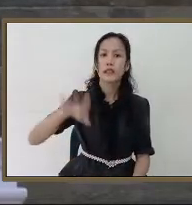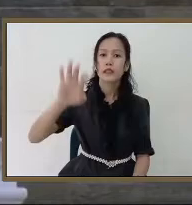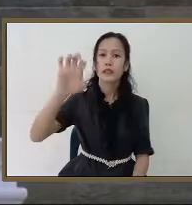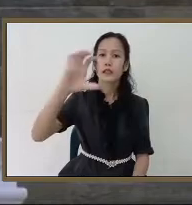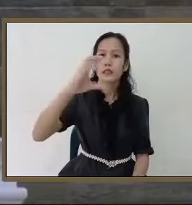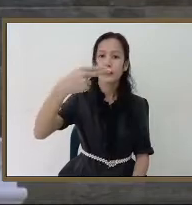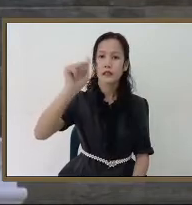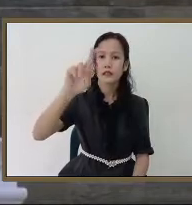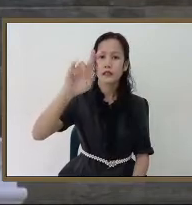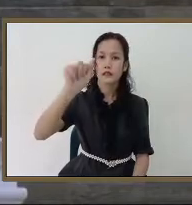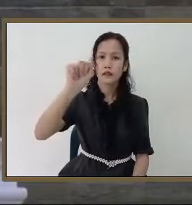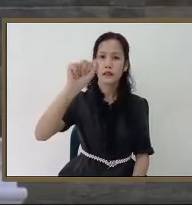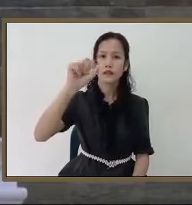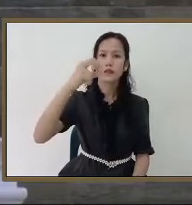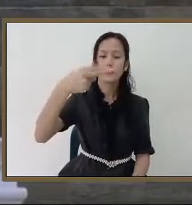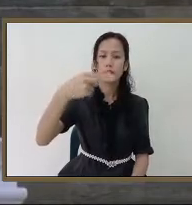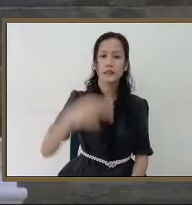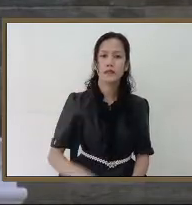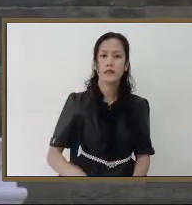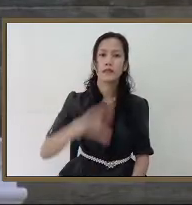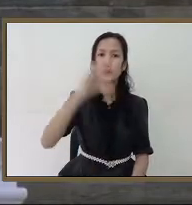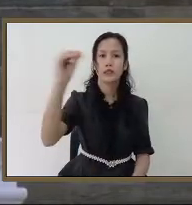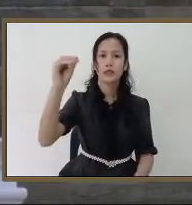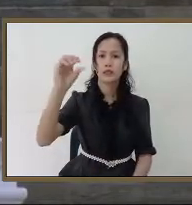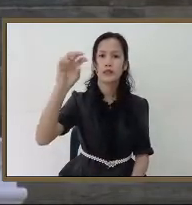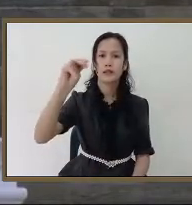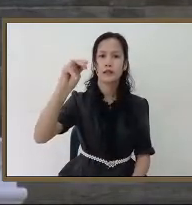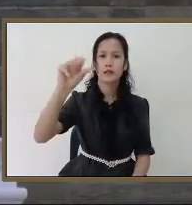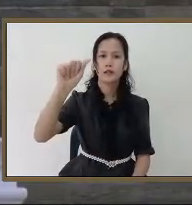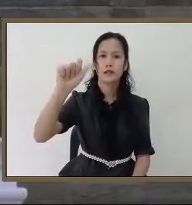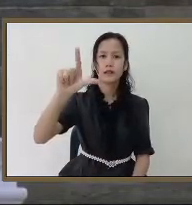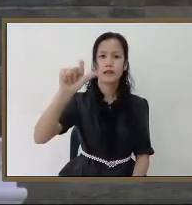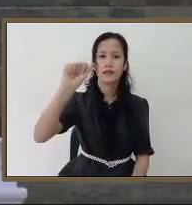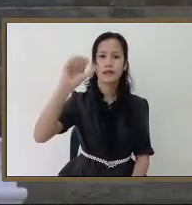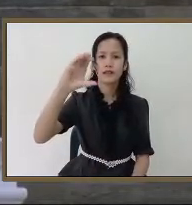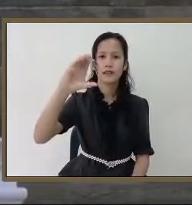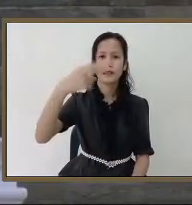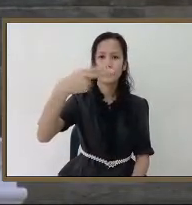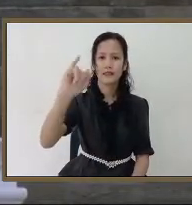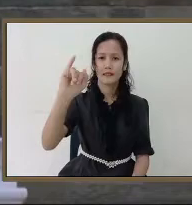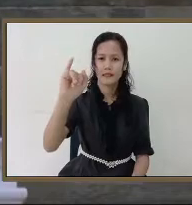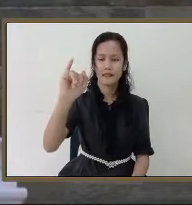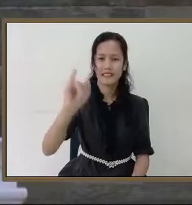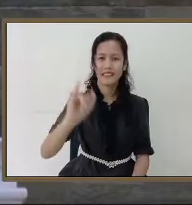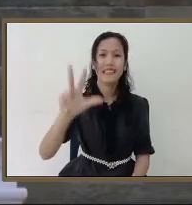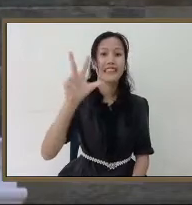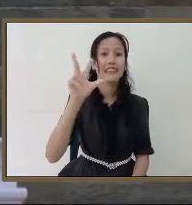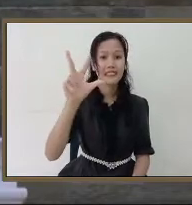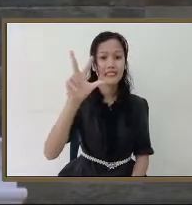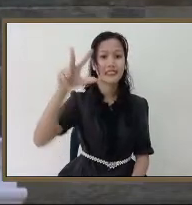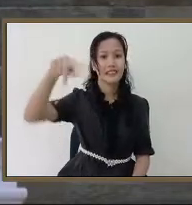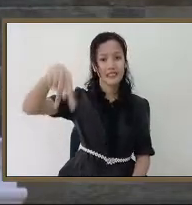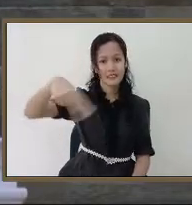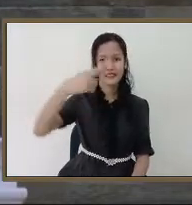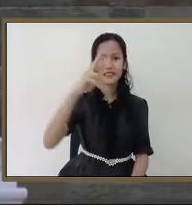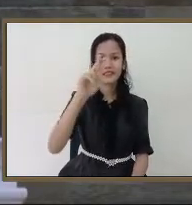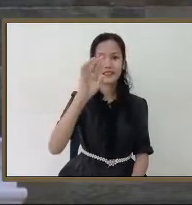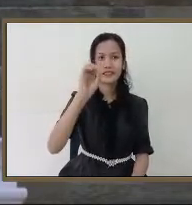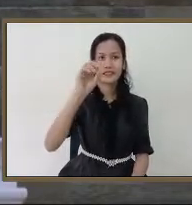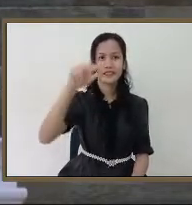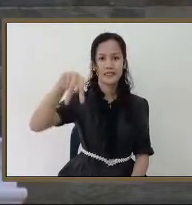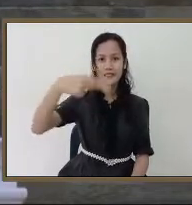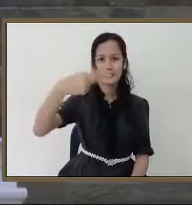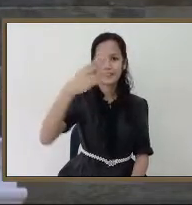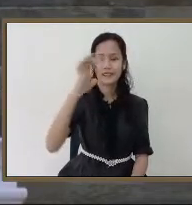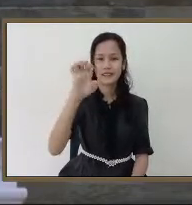Alright? Malachi, yung pinakakalaban ng mga Kristiyano, si Malachi. Okay? So, yan po yung tatlo po na yan.